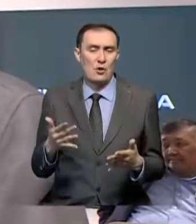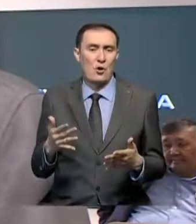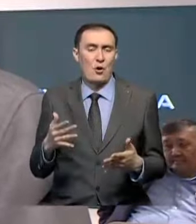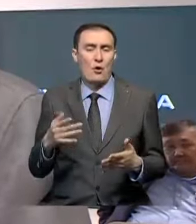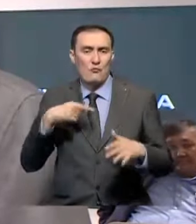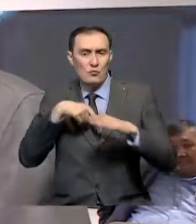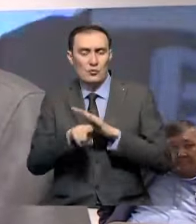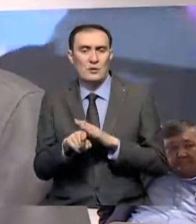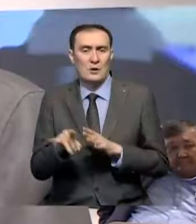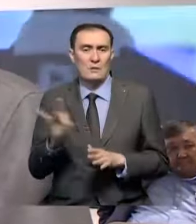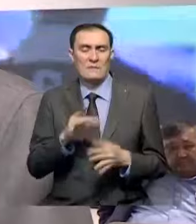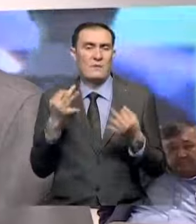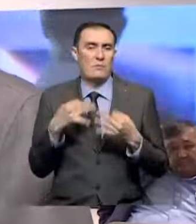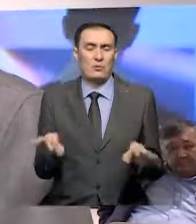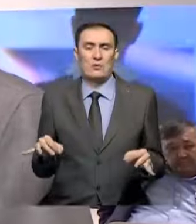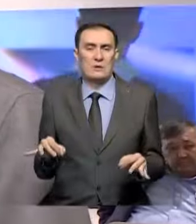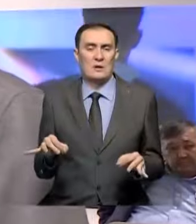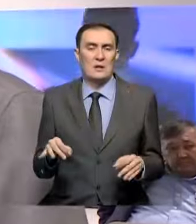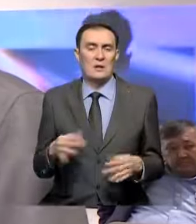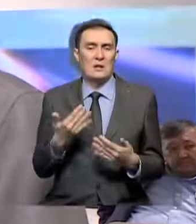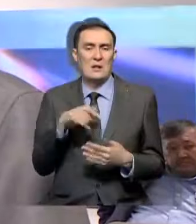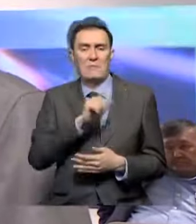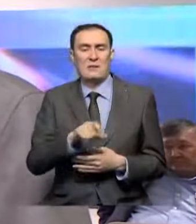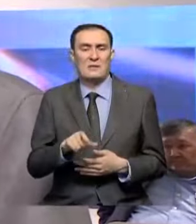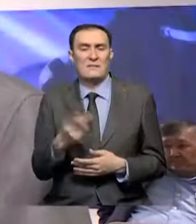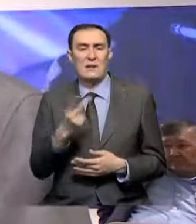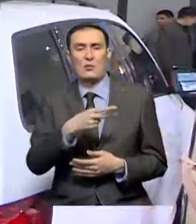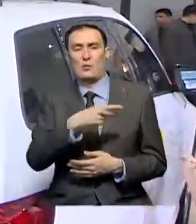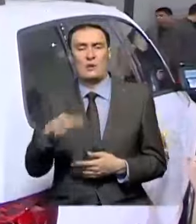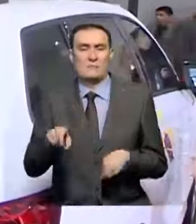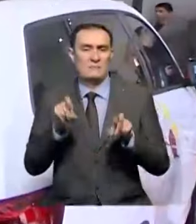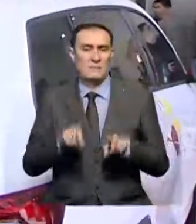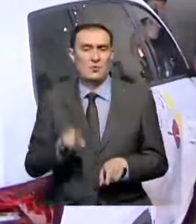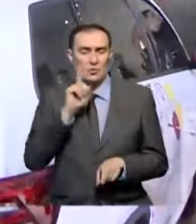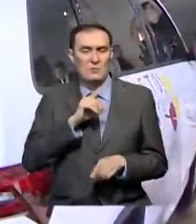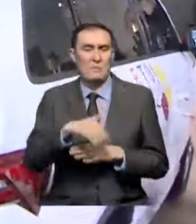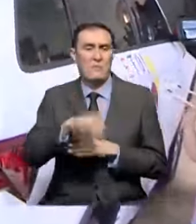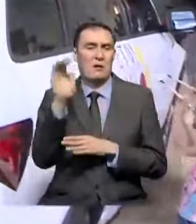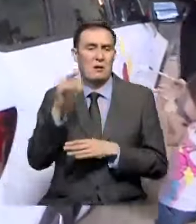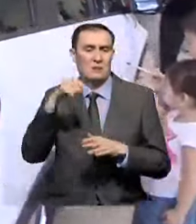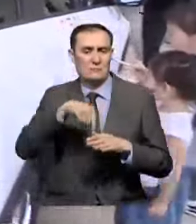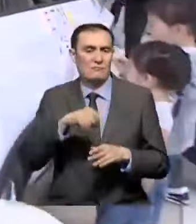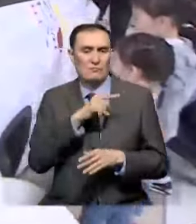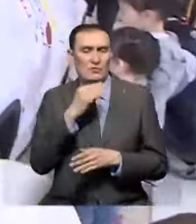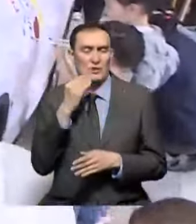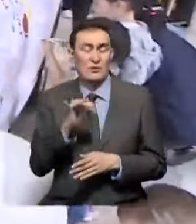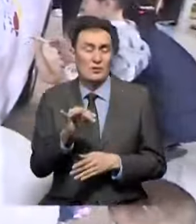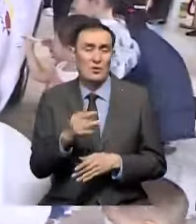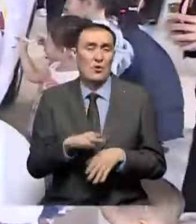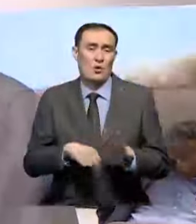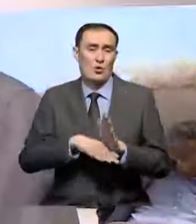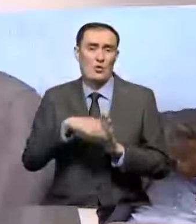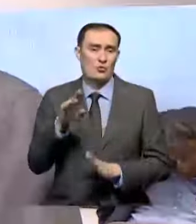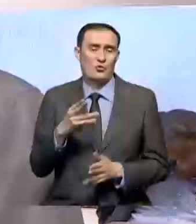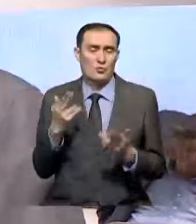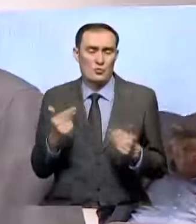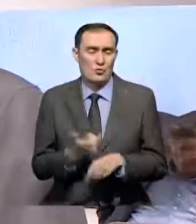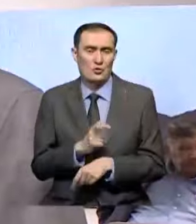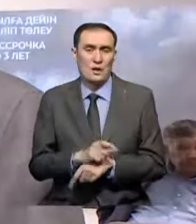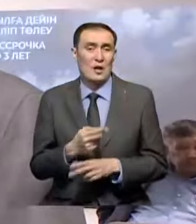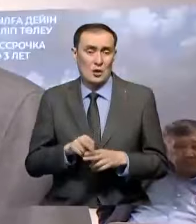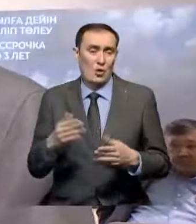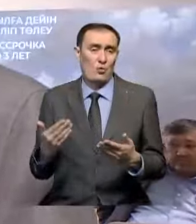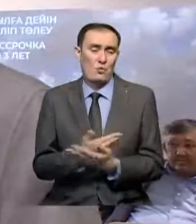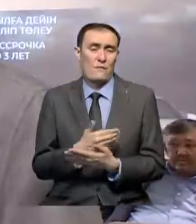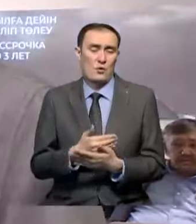обм есть очень много пространства для пассажиро второго рда и очень большой багажник Ну и по качеству гораздо лучше конечно То есть это как бы